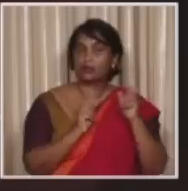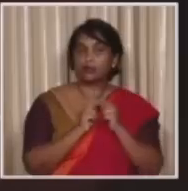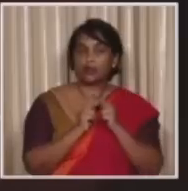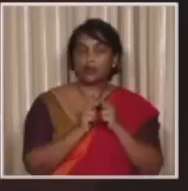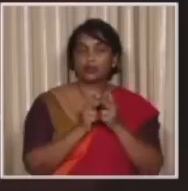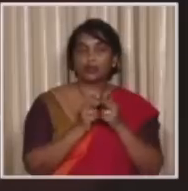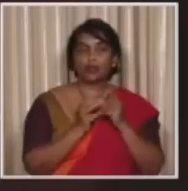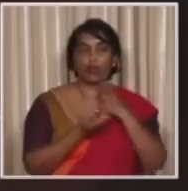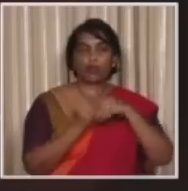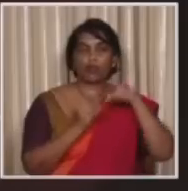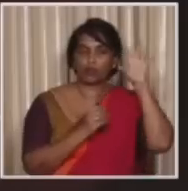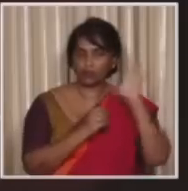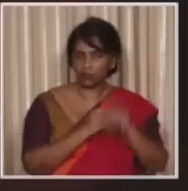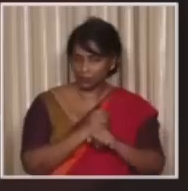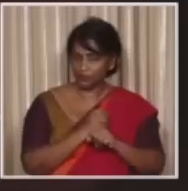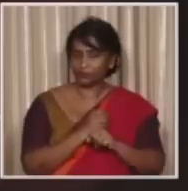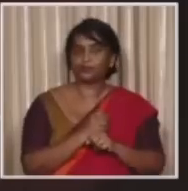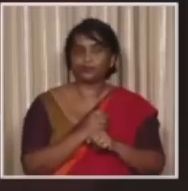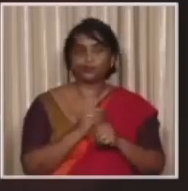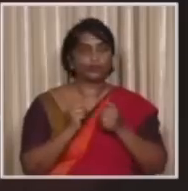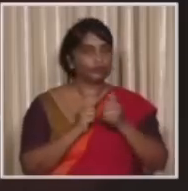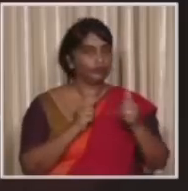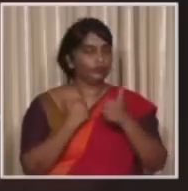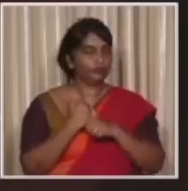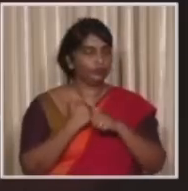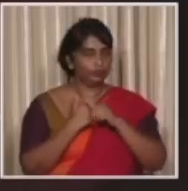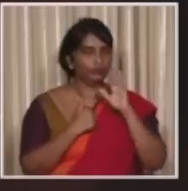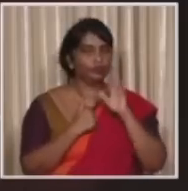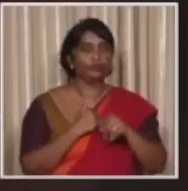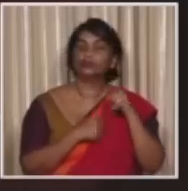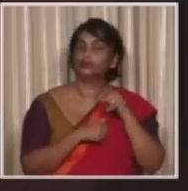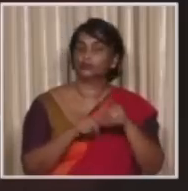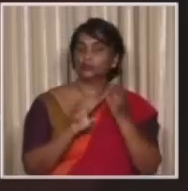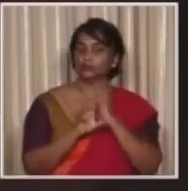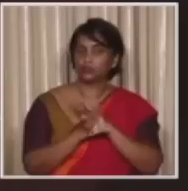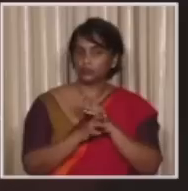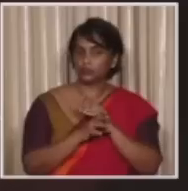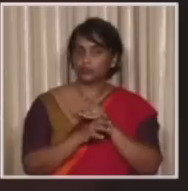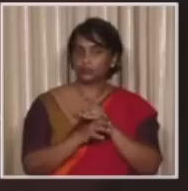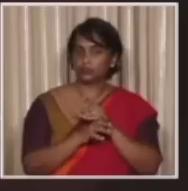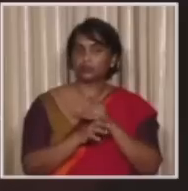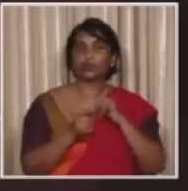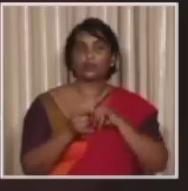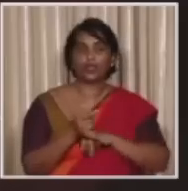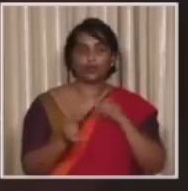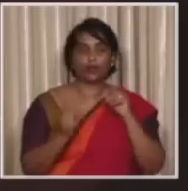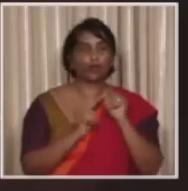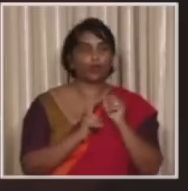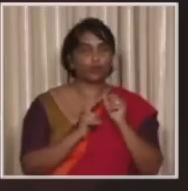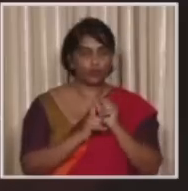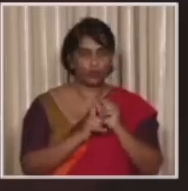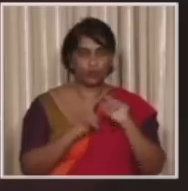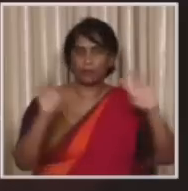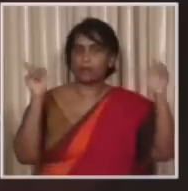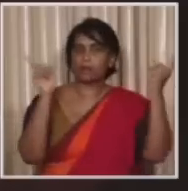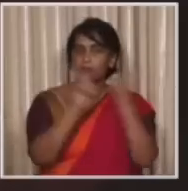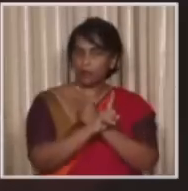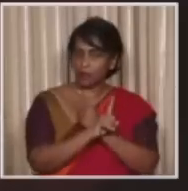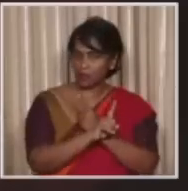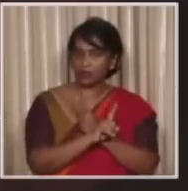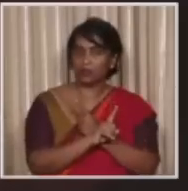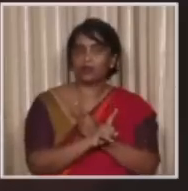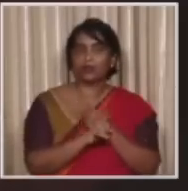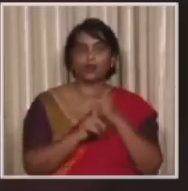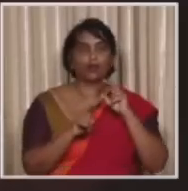pohora genna gatta. E genna ganna one watapitawa hada gatta. E wenakota hitapu lekam Pushpakumarawa maru kara. E